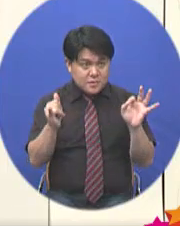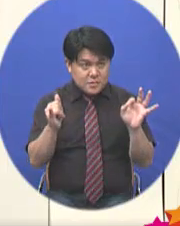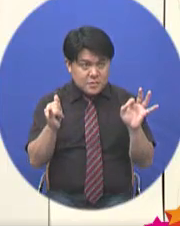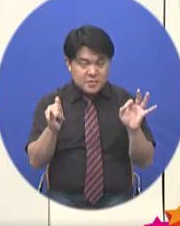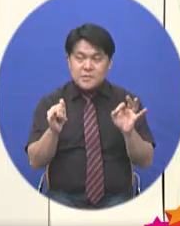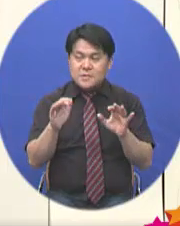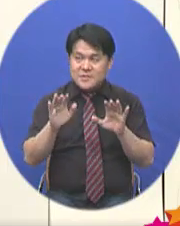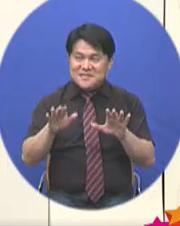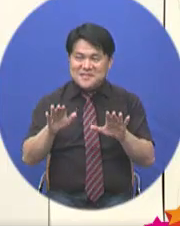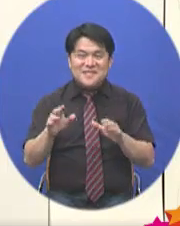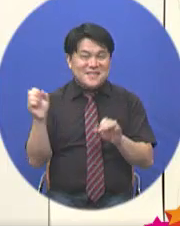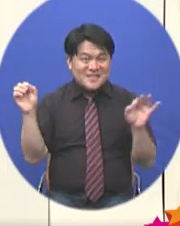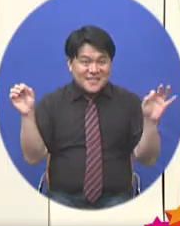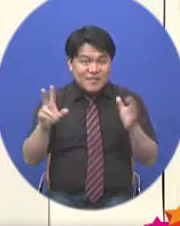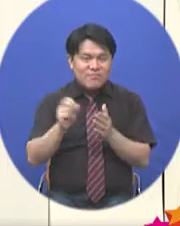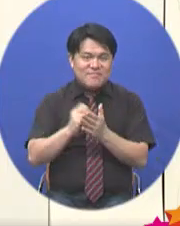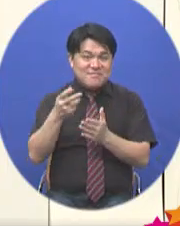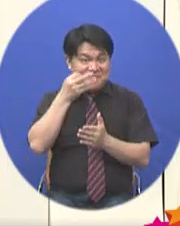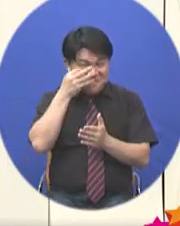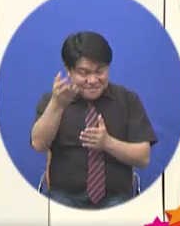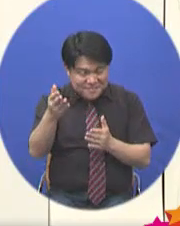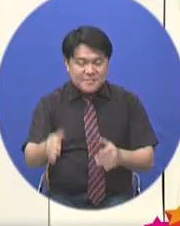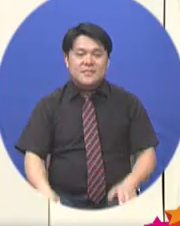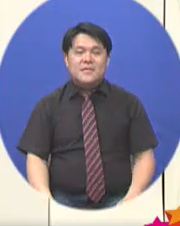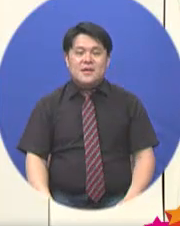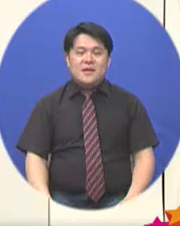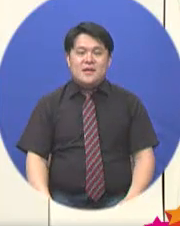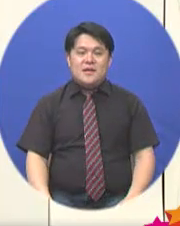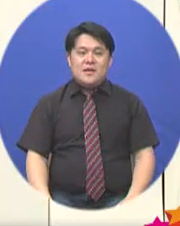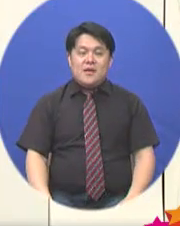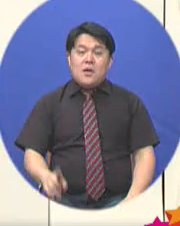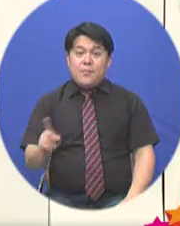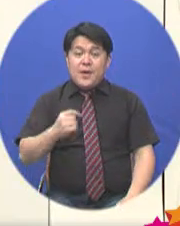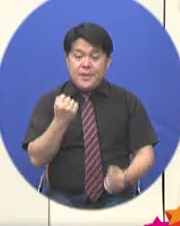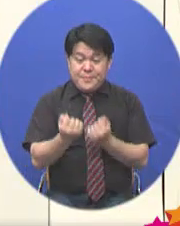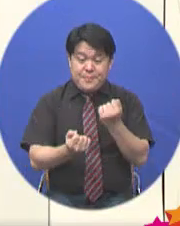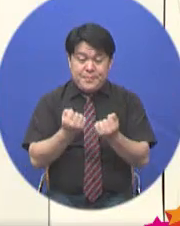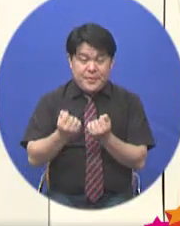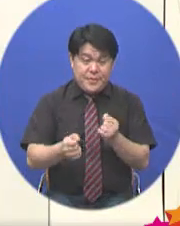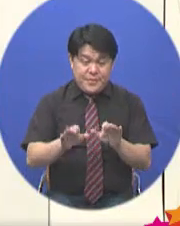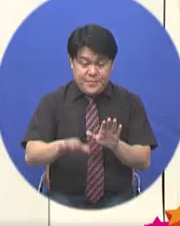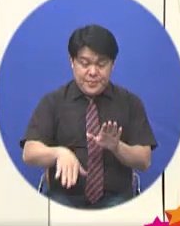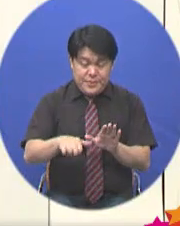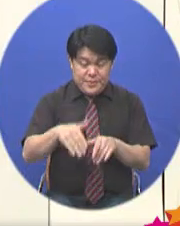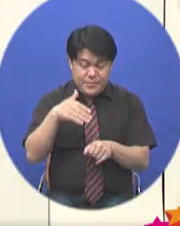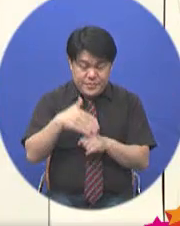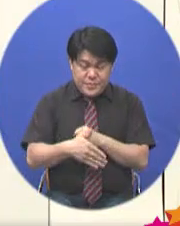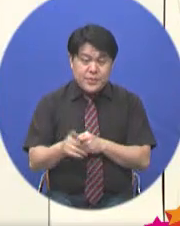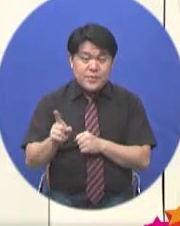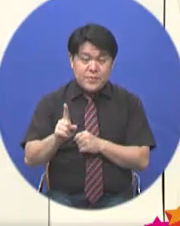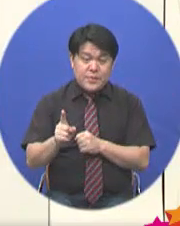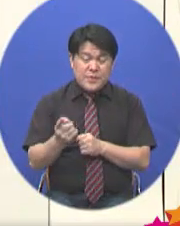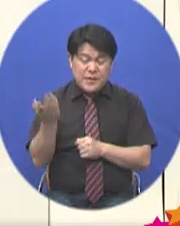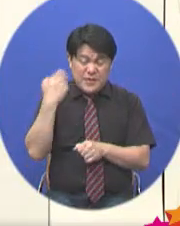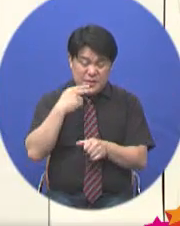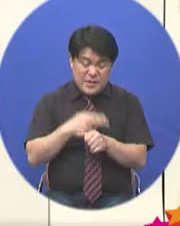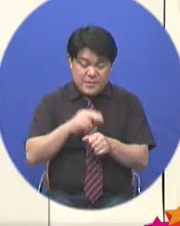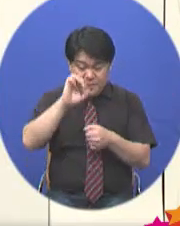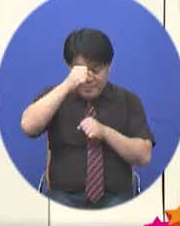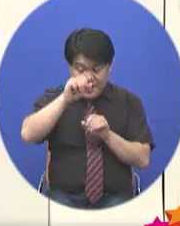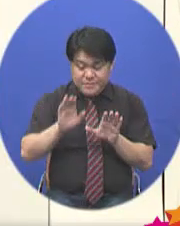번 더 가겠습니다. 네. 퀴즈 보여주세요. 예? 네, 이것은 뭐 페달 밟아서 이렇게 선생님이 옛날에 발로 밟아서